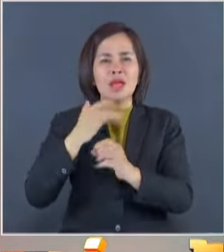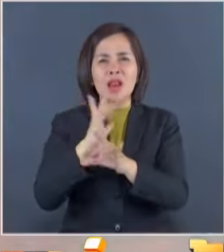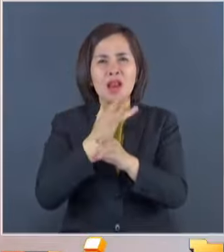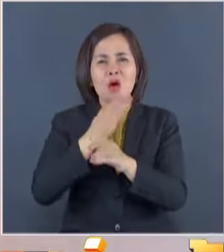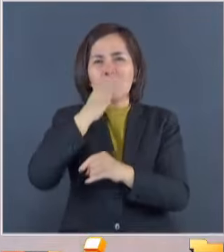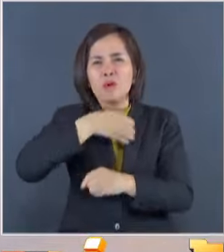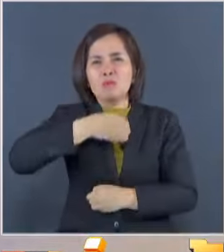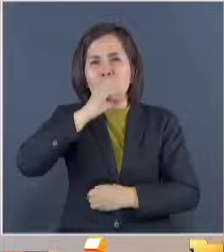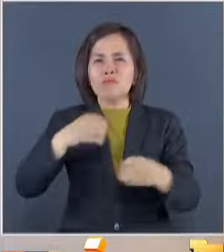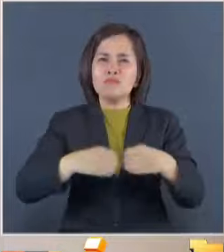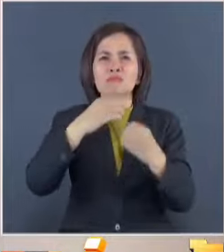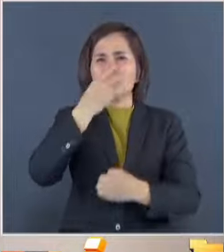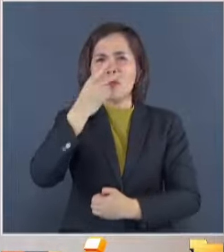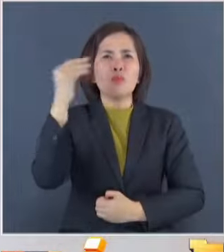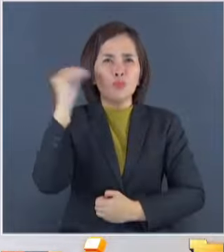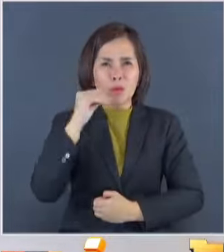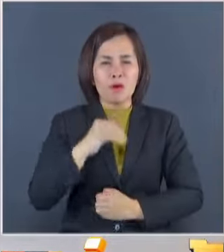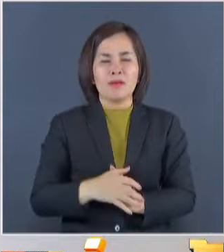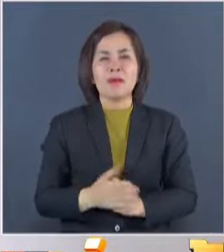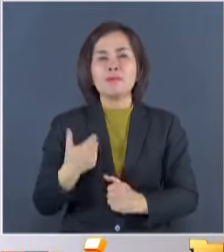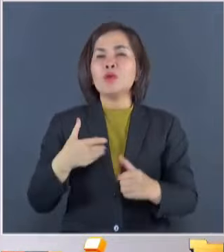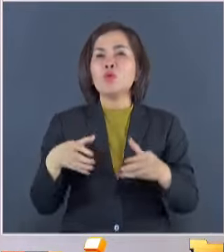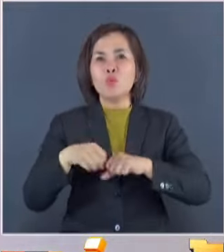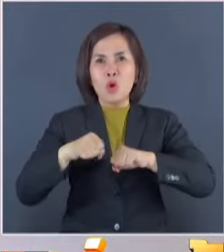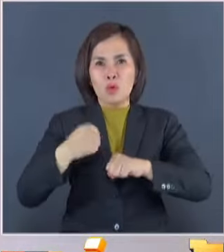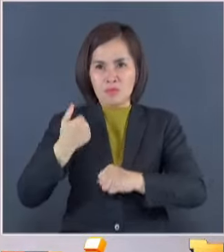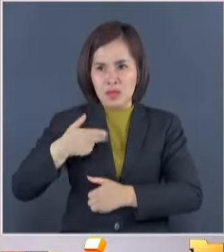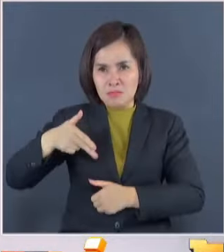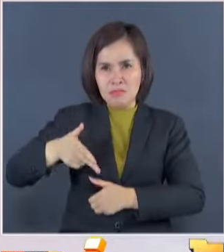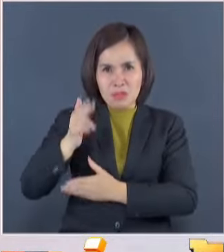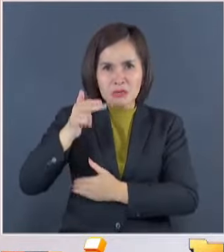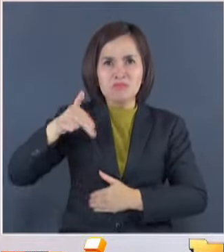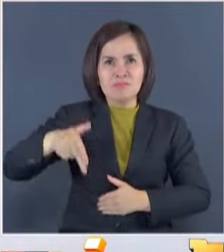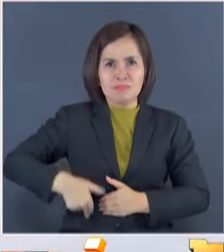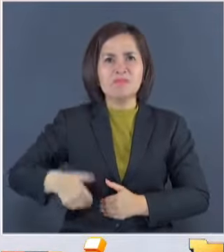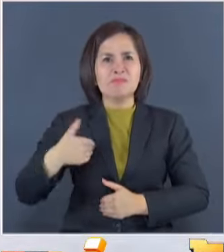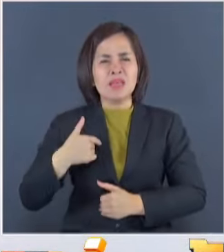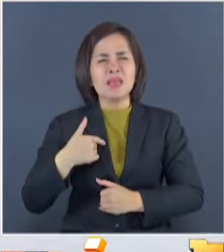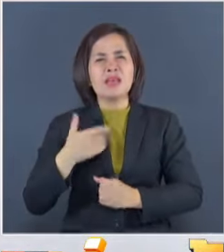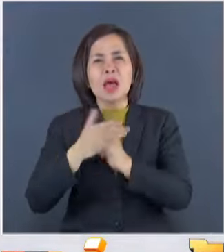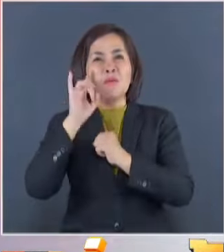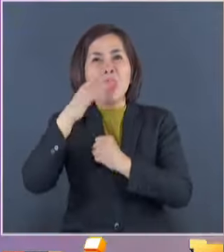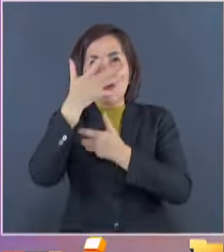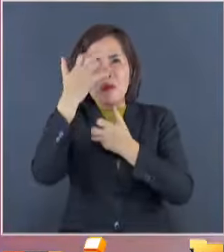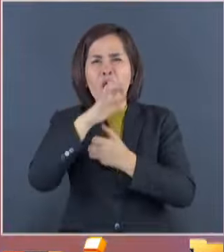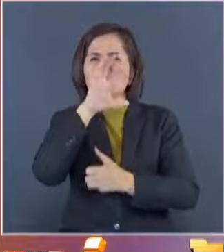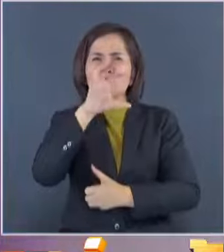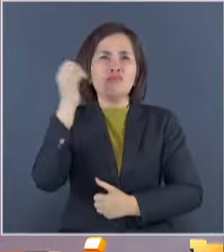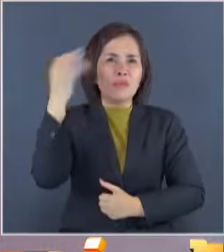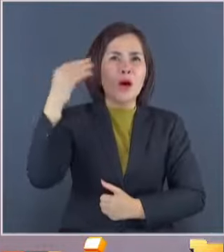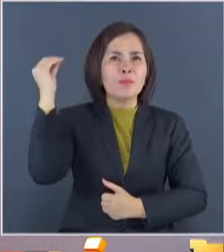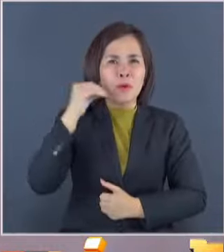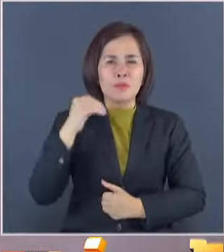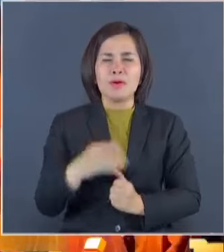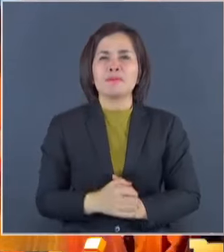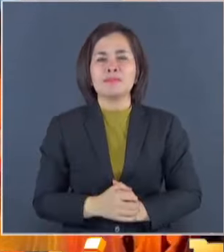ราก้งกันเป็นประจำแล้วเคยเห็นกลุ่มวัยรุ่นเนี่ยพกปืนมาในวัดด้วยเวลาเมายาบ้าก็จะเอะอะเสียงดังสามเณ